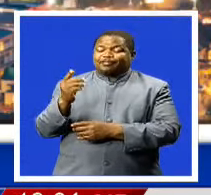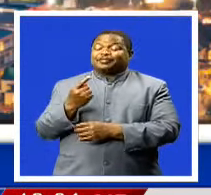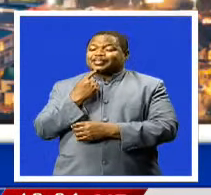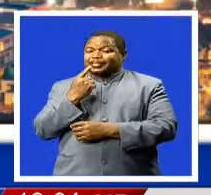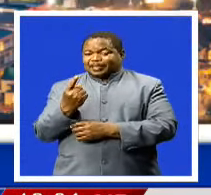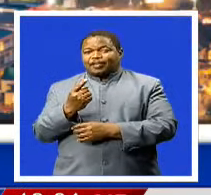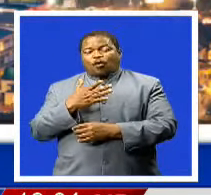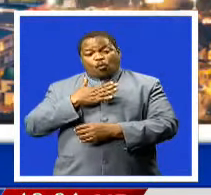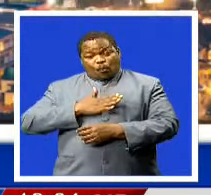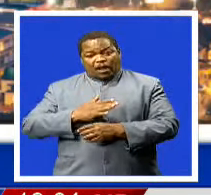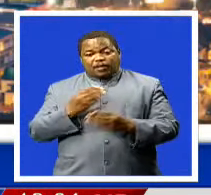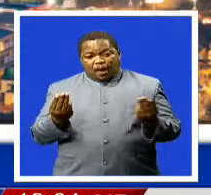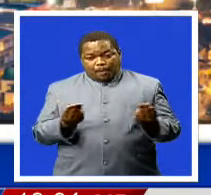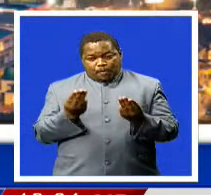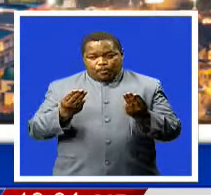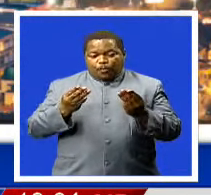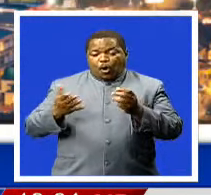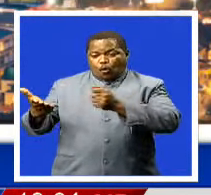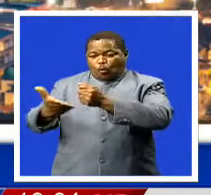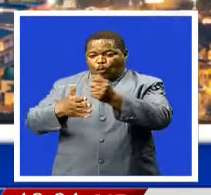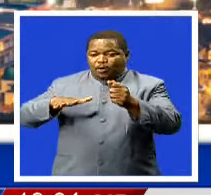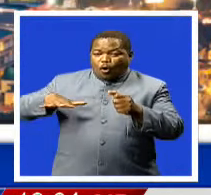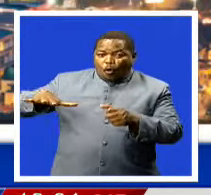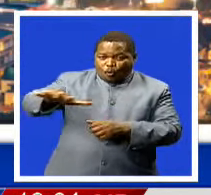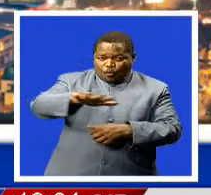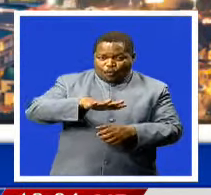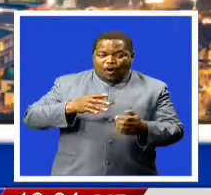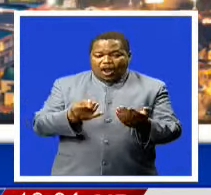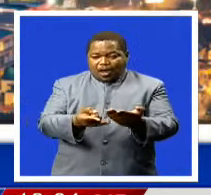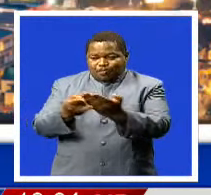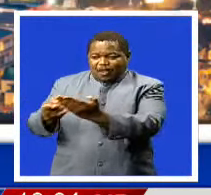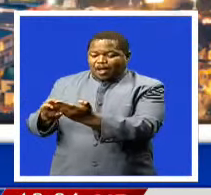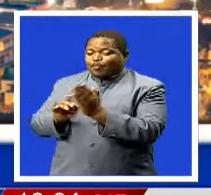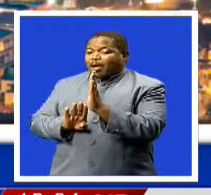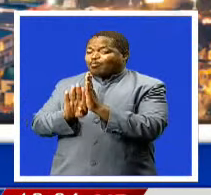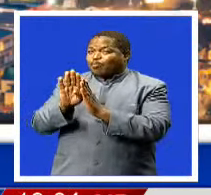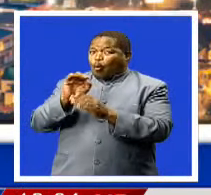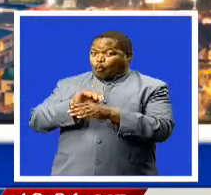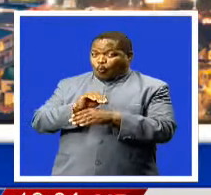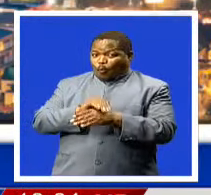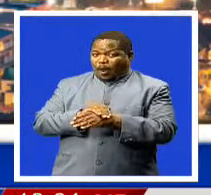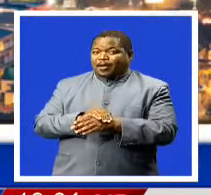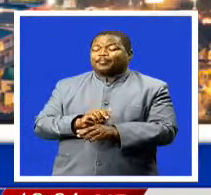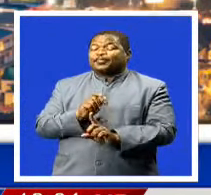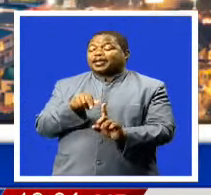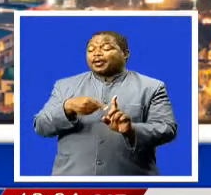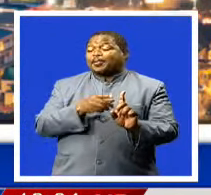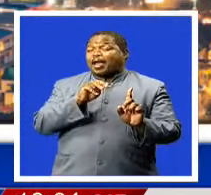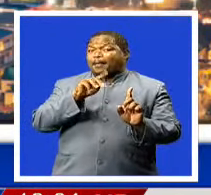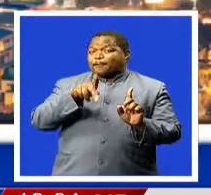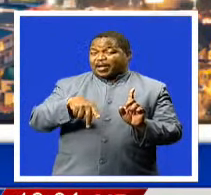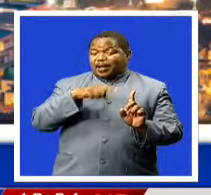ngelilunga lephalamende lalenkundla Lutho Dlamini lakethula tinhlelo tentuthuko kulenkundla.